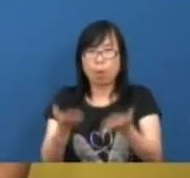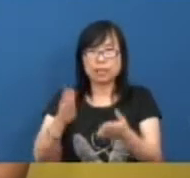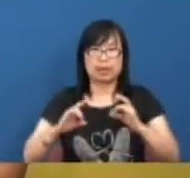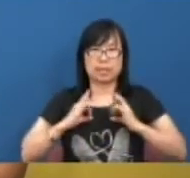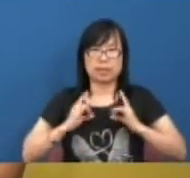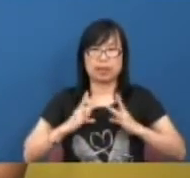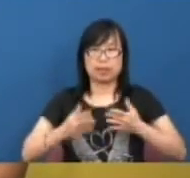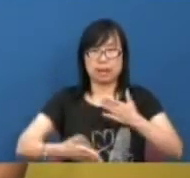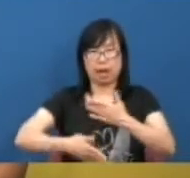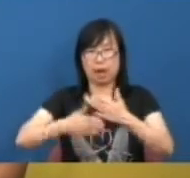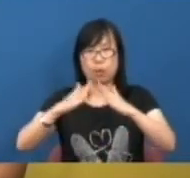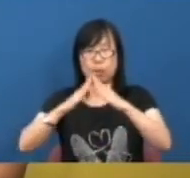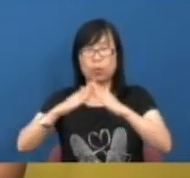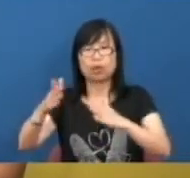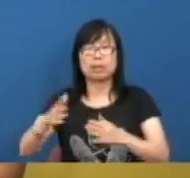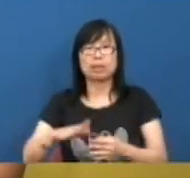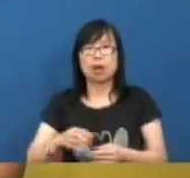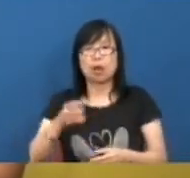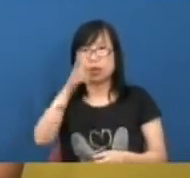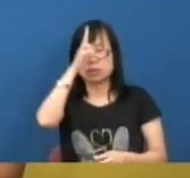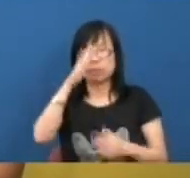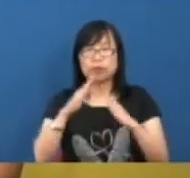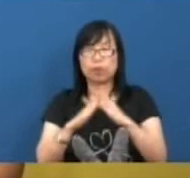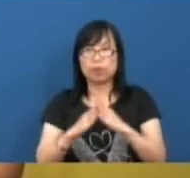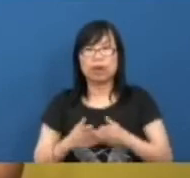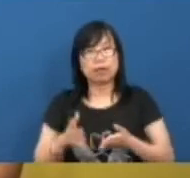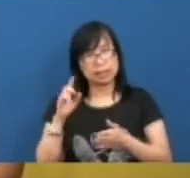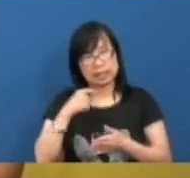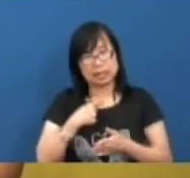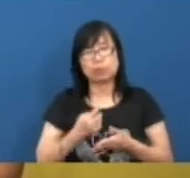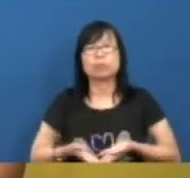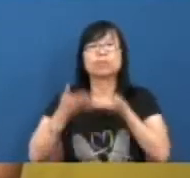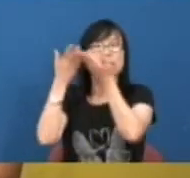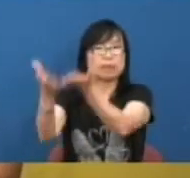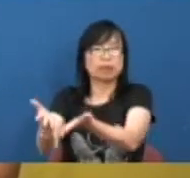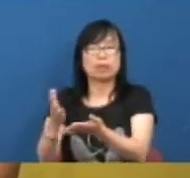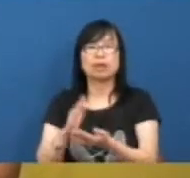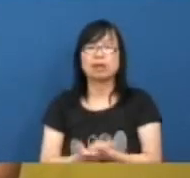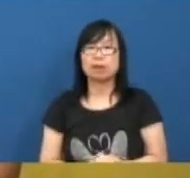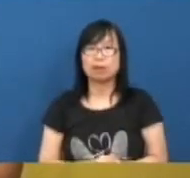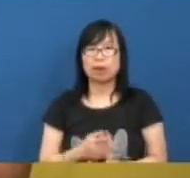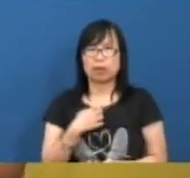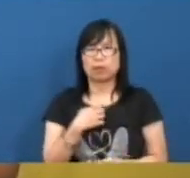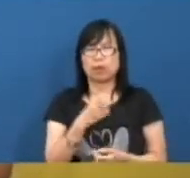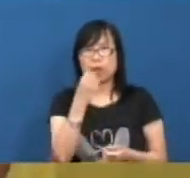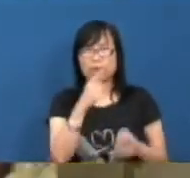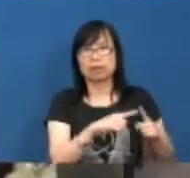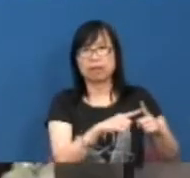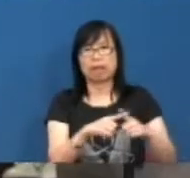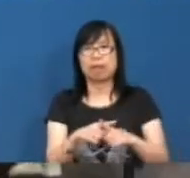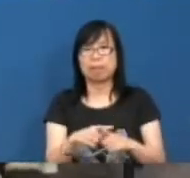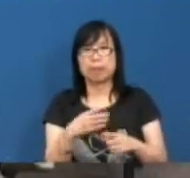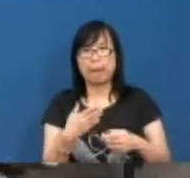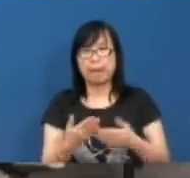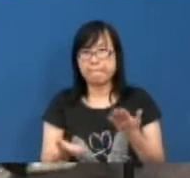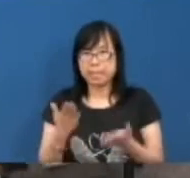居屋或者私樓，而公屋咧真係釋放翻出嚟係俾有需要嘅人咧。這個討論其實仲即係好多市民都關注。 係㗎， 嚇咁